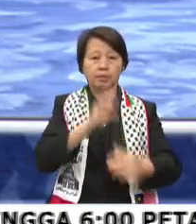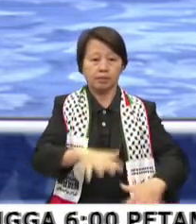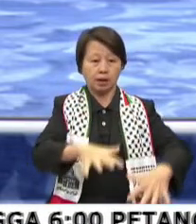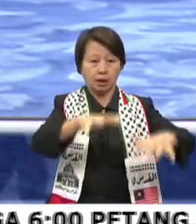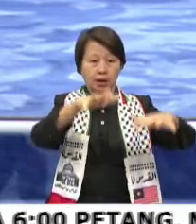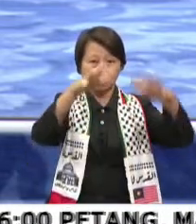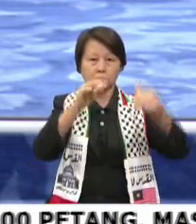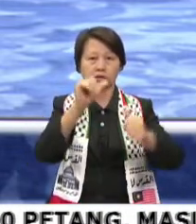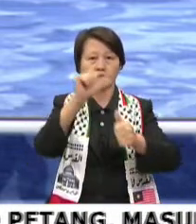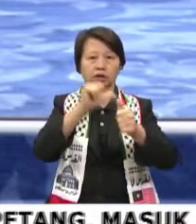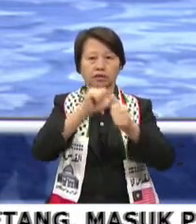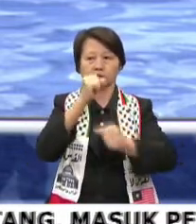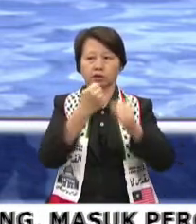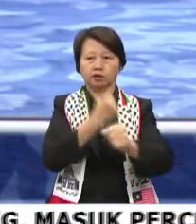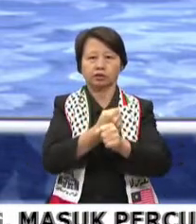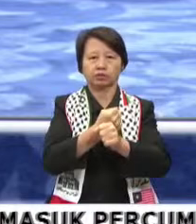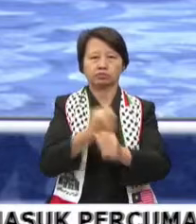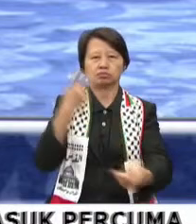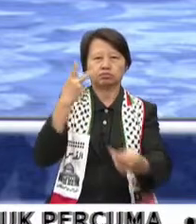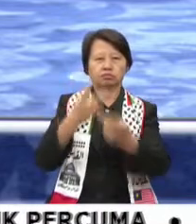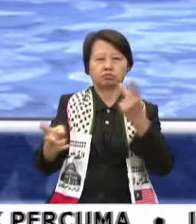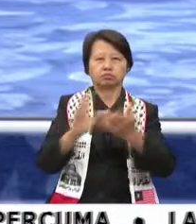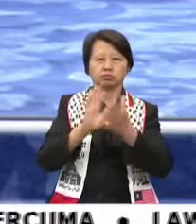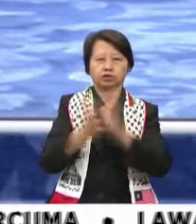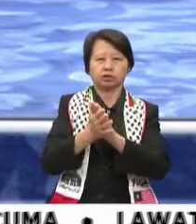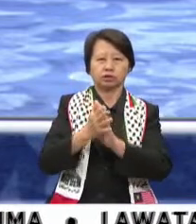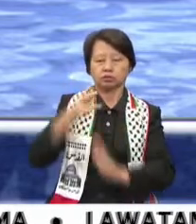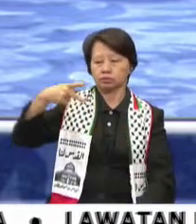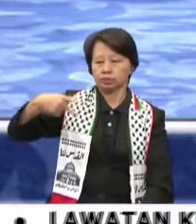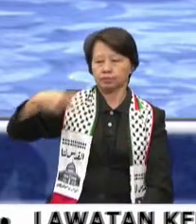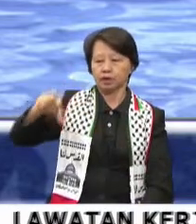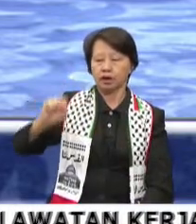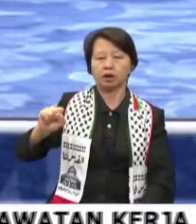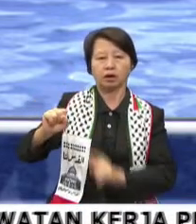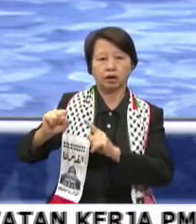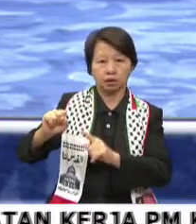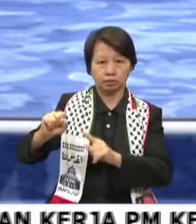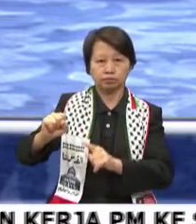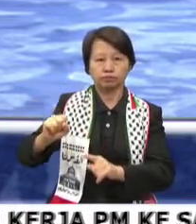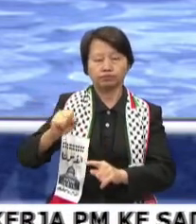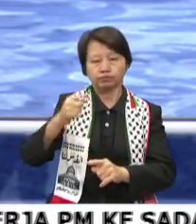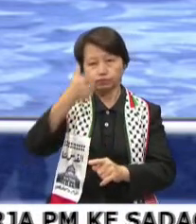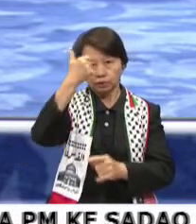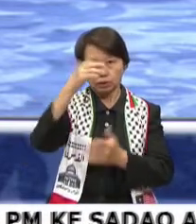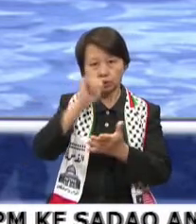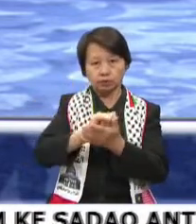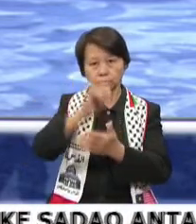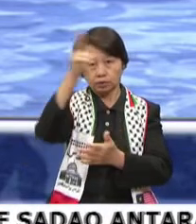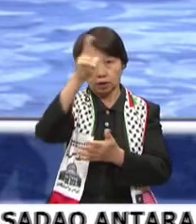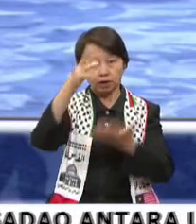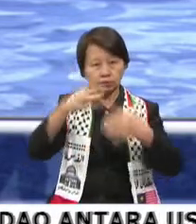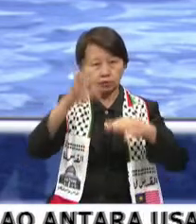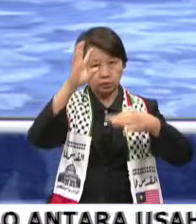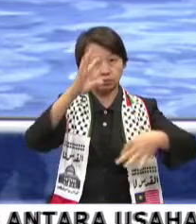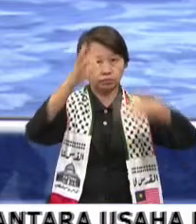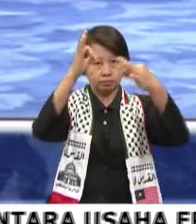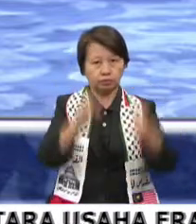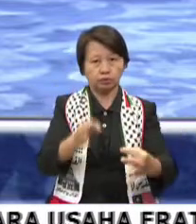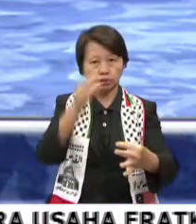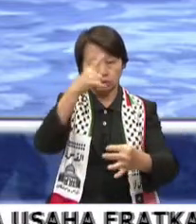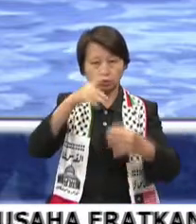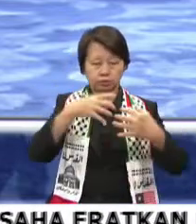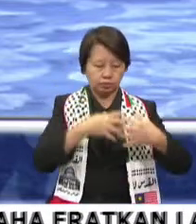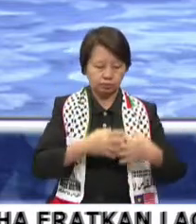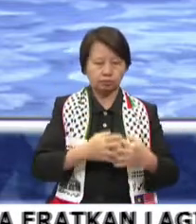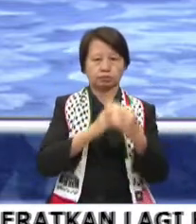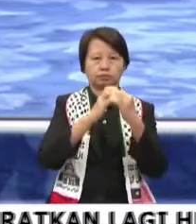tahun men menbah dijadikan hanya PPS sebab itu kerajaan telah memutuskan untuk